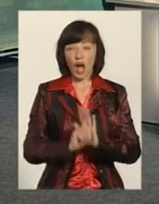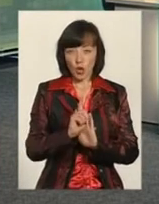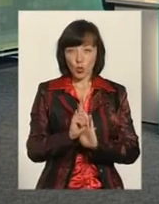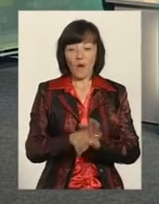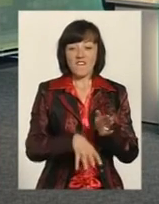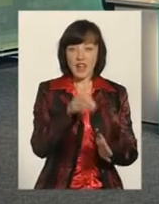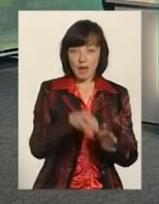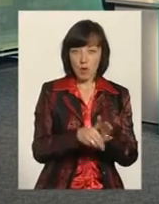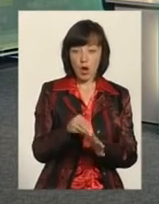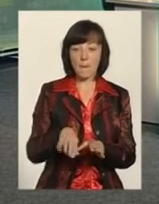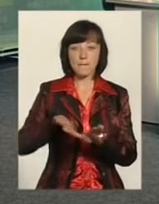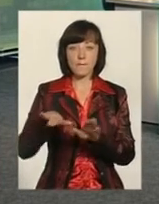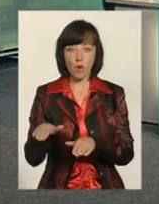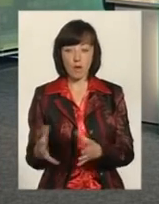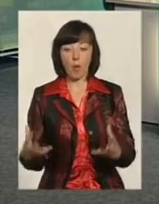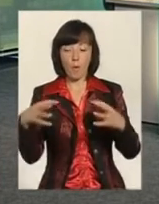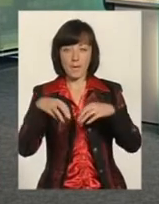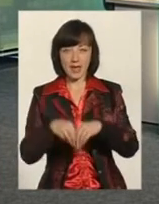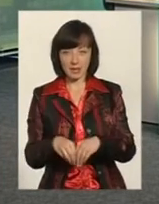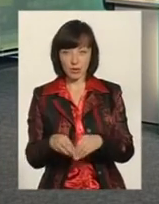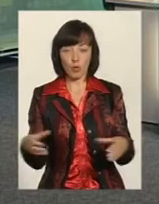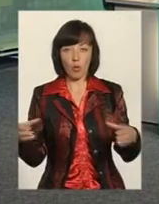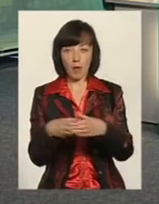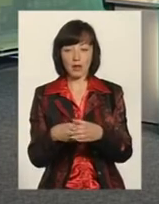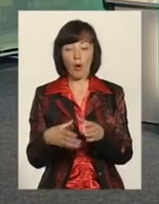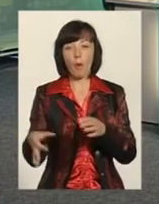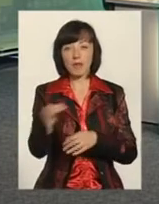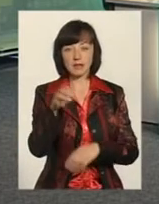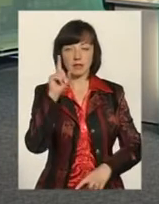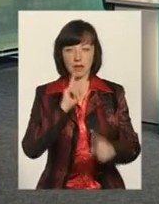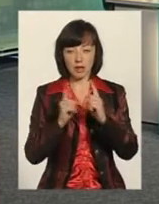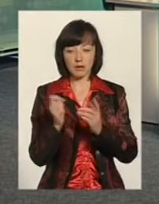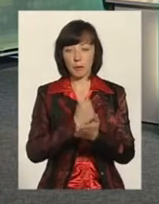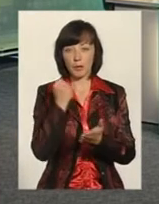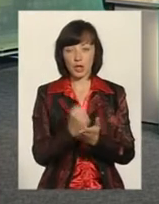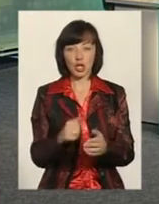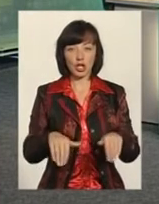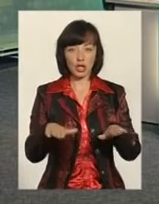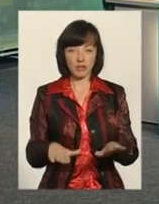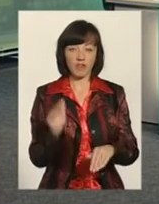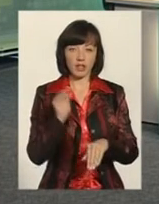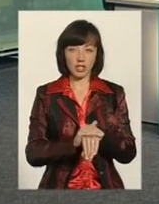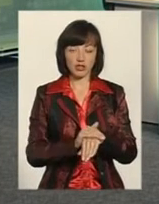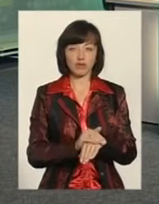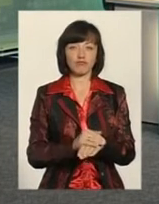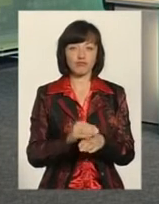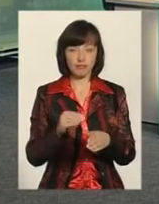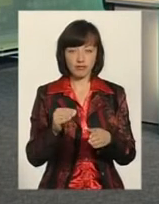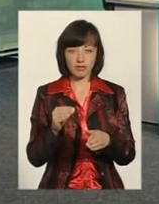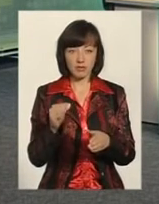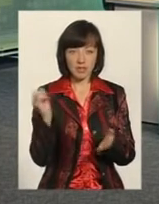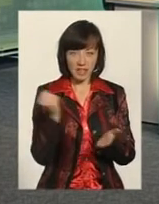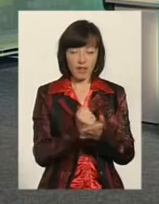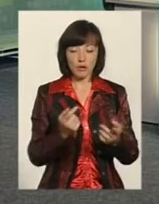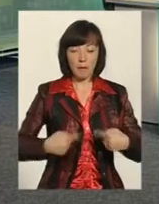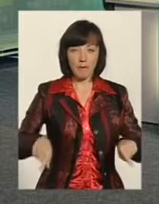Спочатку вибори в об'єднану територіальну громаду, після того обласна рада, яка прийняла рішення, де-факто затверджує нові межі.